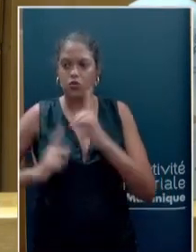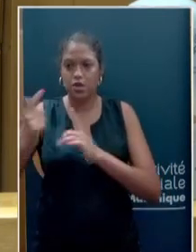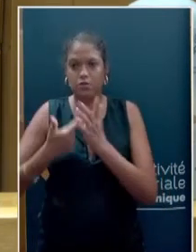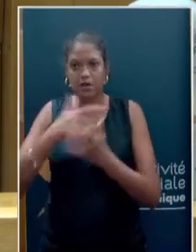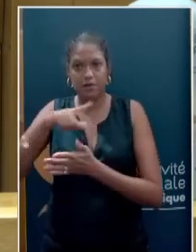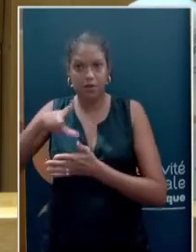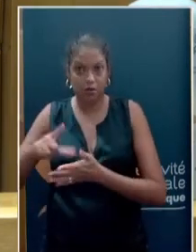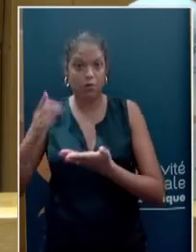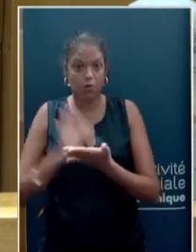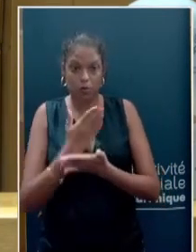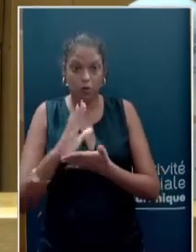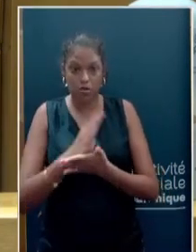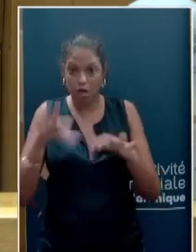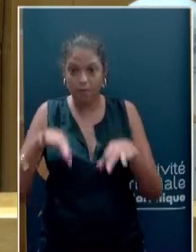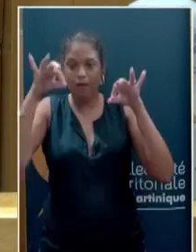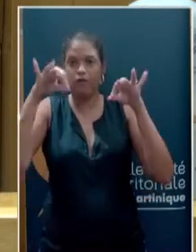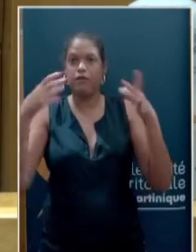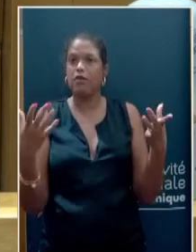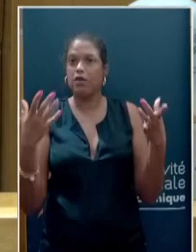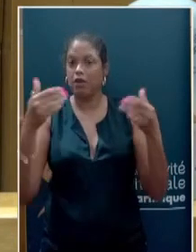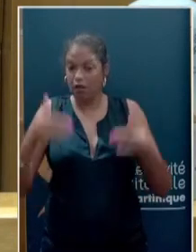projets sont arrêtés, ou à l'arrêt.